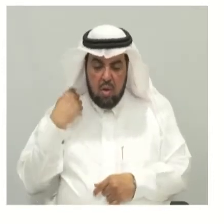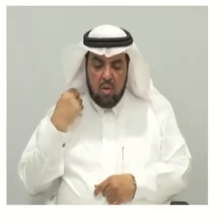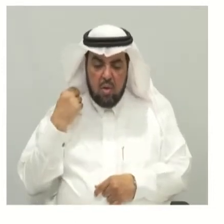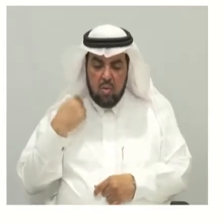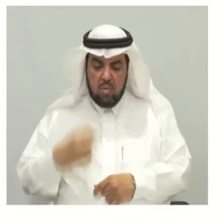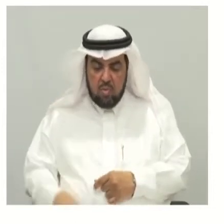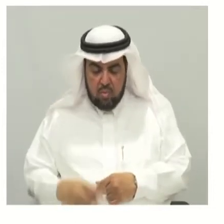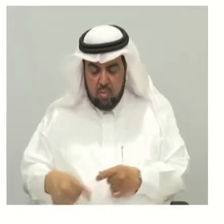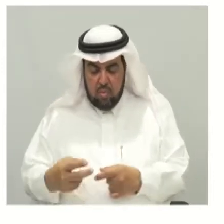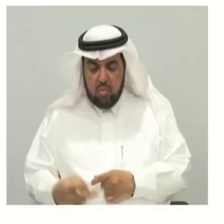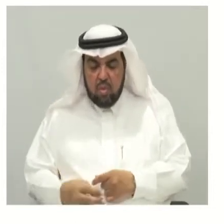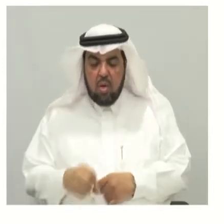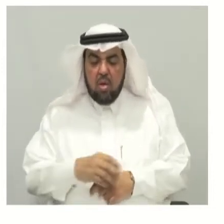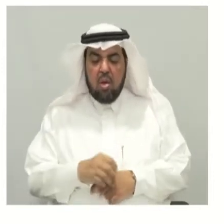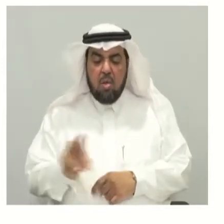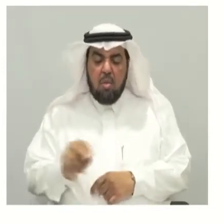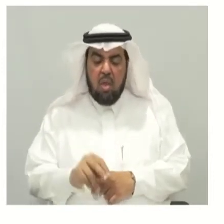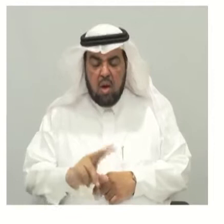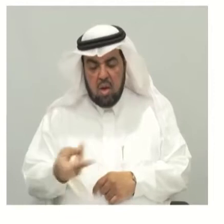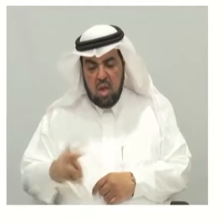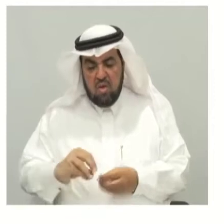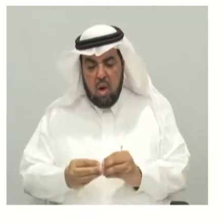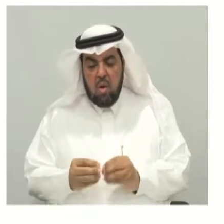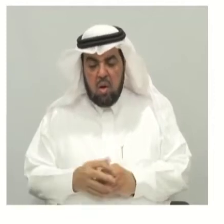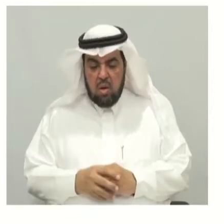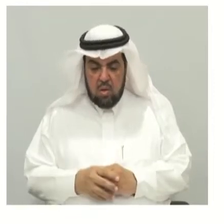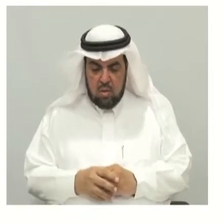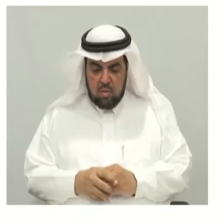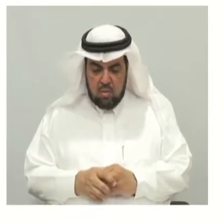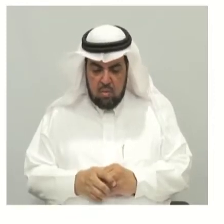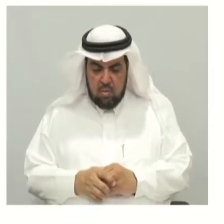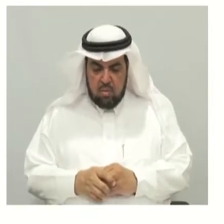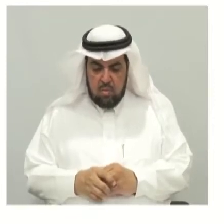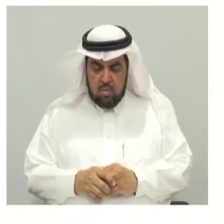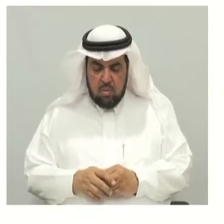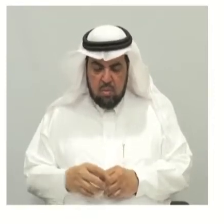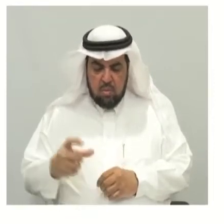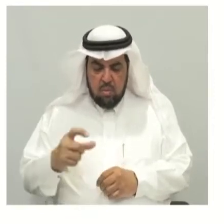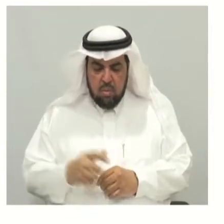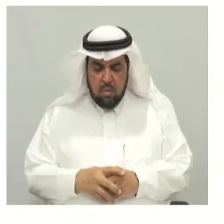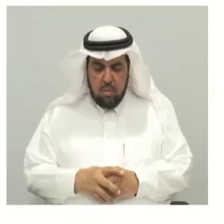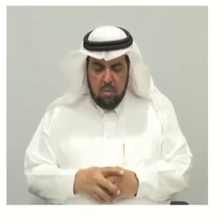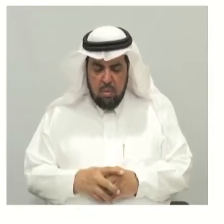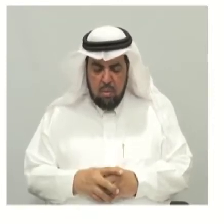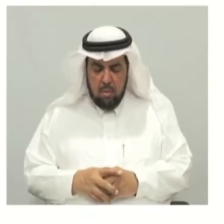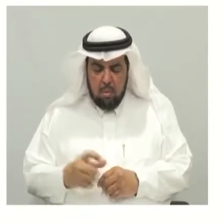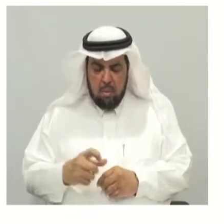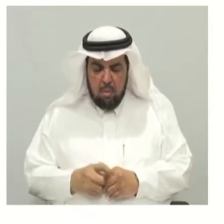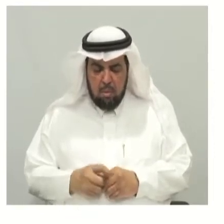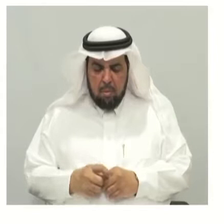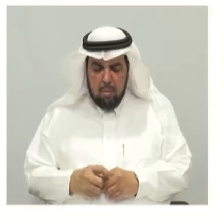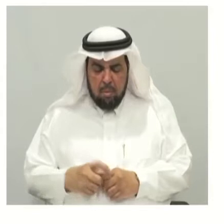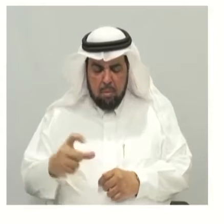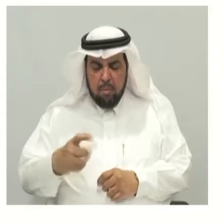في دورة الثانية للعناصر الممثلة. نعم اختلفت عندي الليثيوم والبريوم، بريليوم عندي اللون أزرق. وماذا